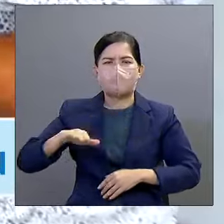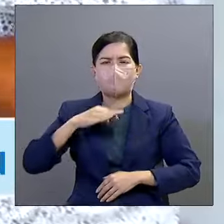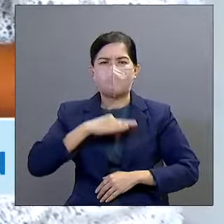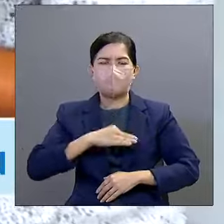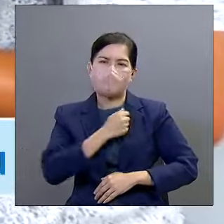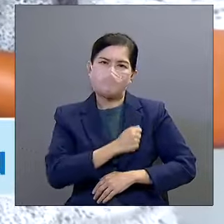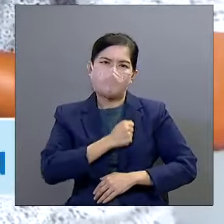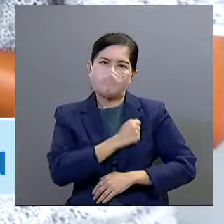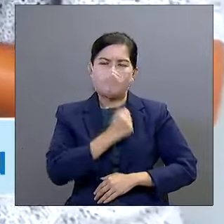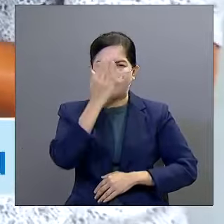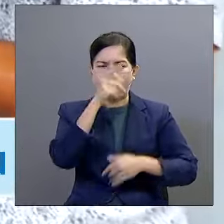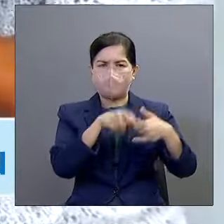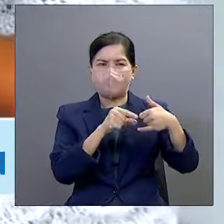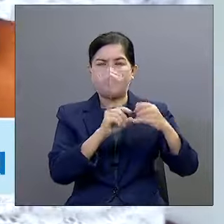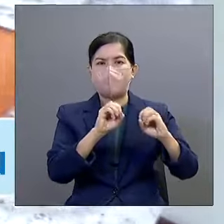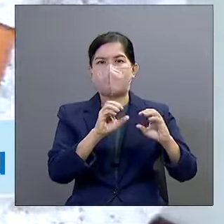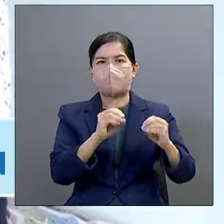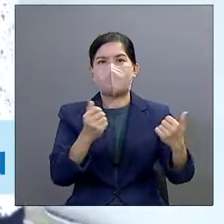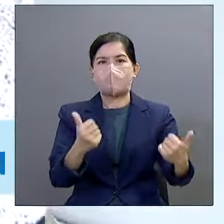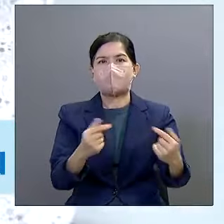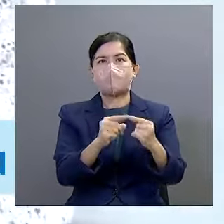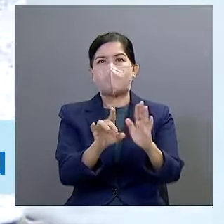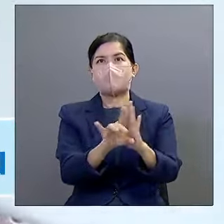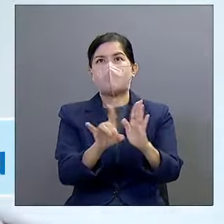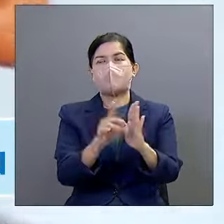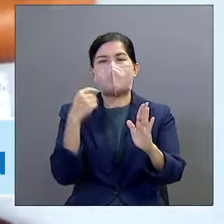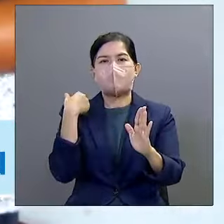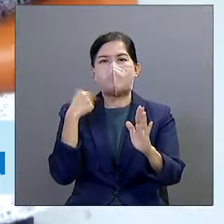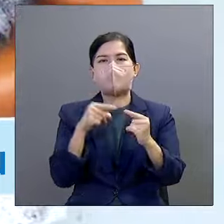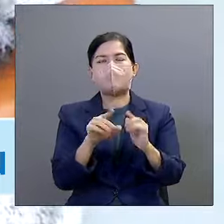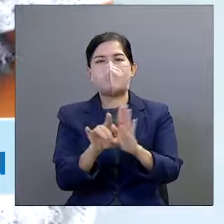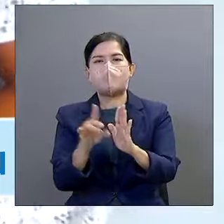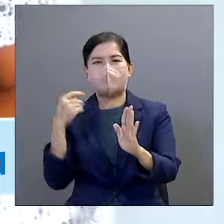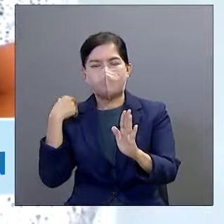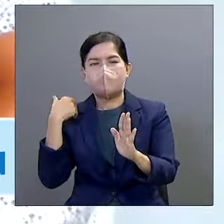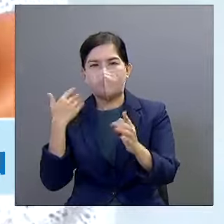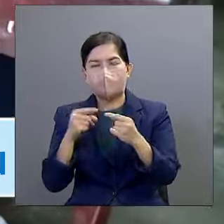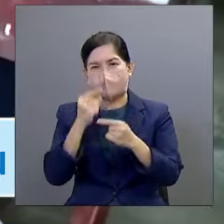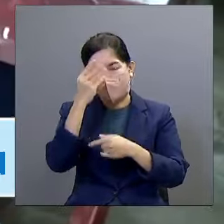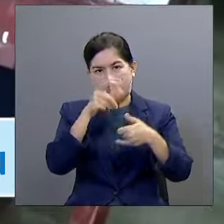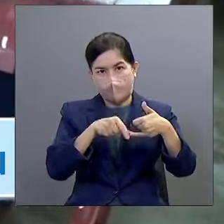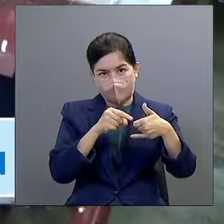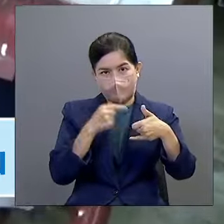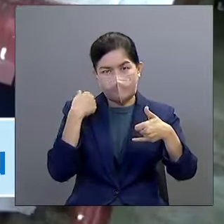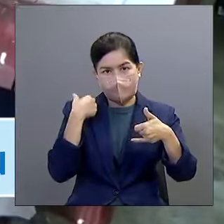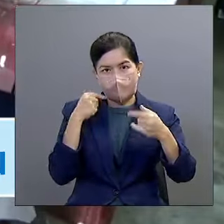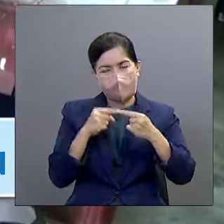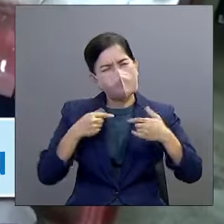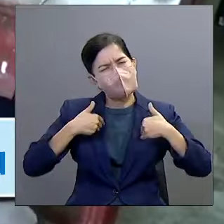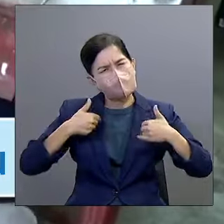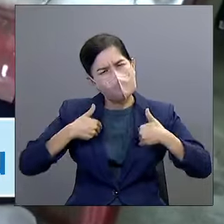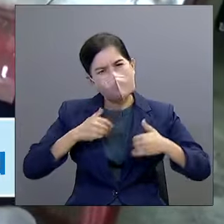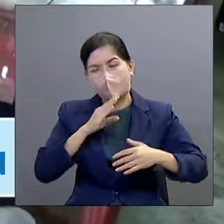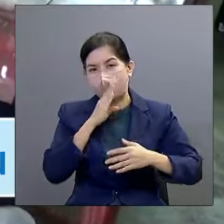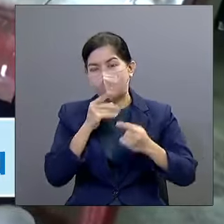กว่าคุณครูเนี่ยวันนี้จะสอนเป็นวันสุดท้ายแล้วแล้วก็ขอชอบคุณครูเพราะว่าคุณครูเนี่ยตลกเรียนด้วยแล้วก็รู้สึกสนุกหากมีโอกาสได้แวะเข้